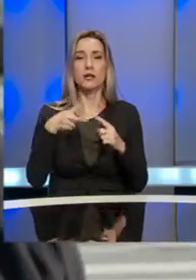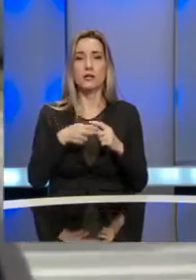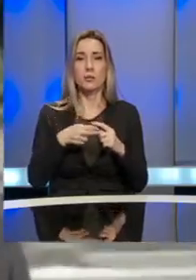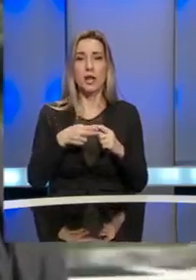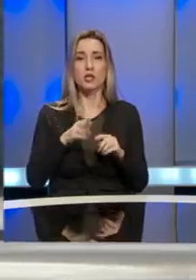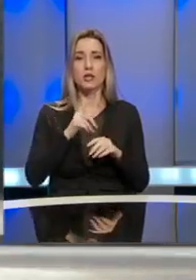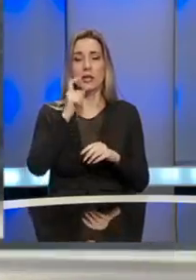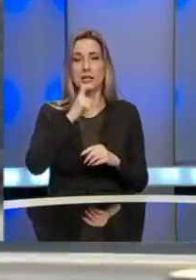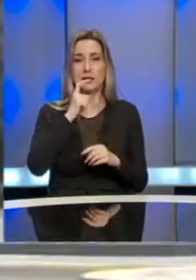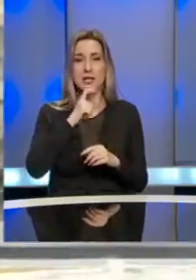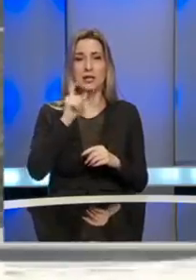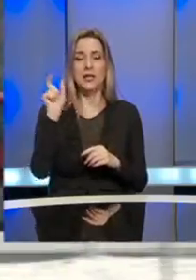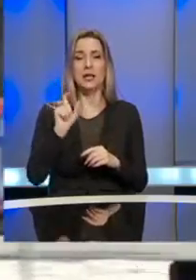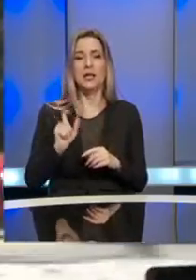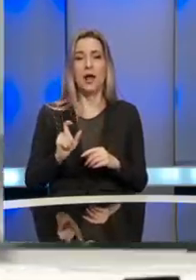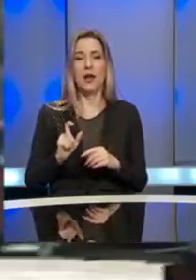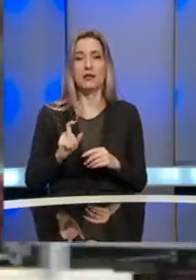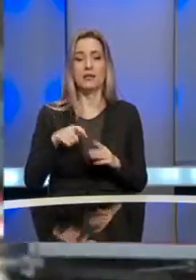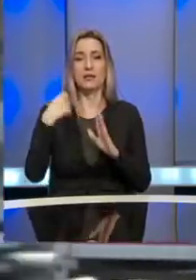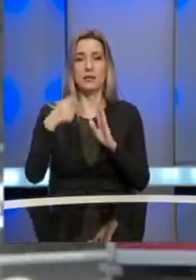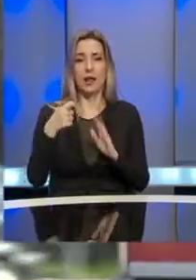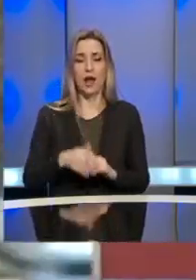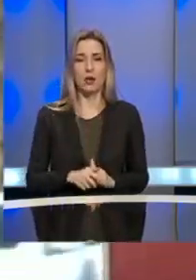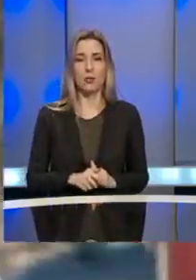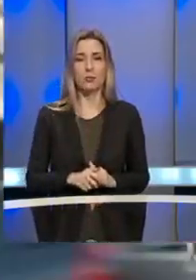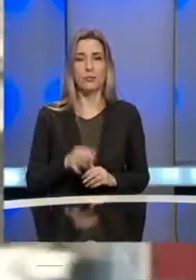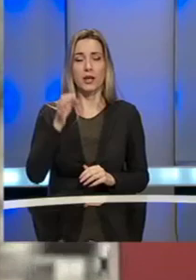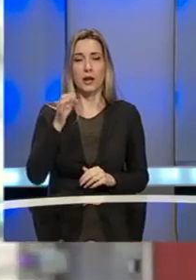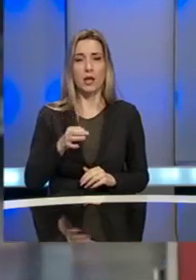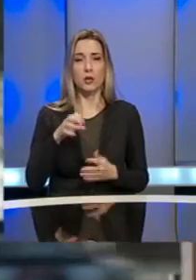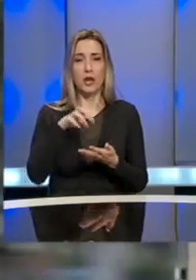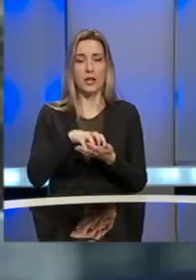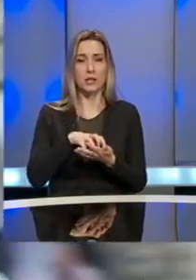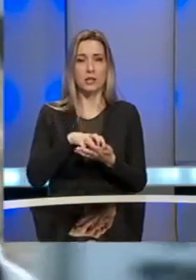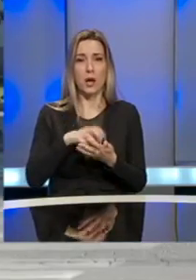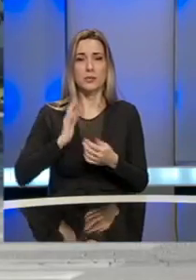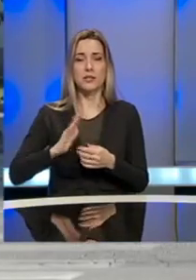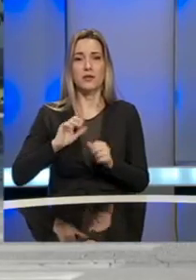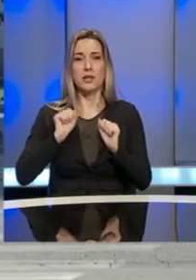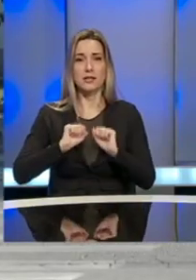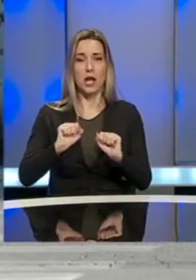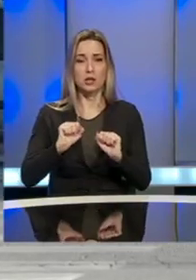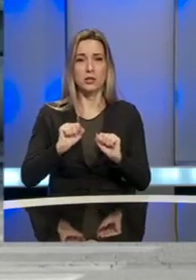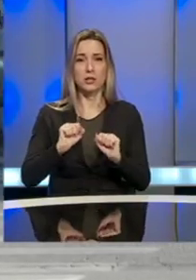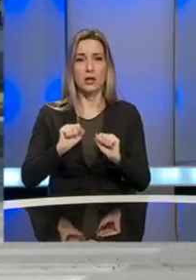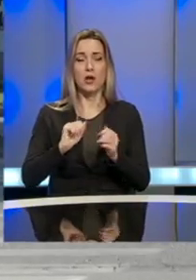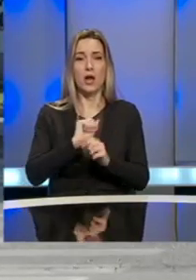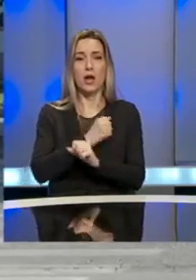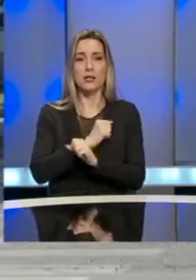spriječiti crni italijanski scenario. Kantonalni štab civilne zaštite